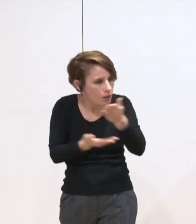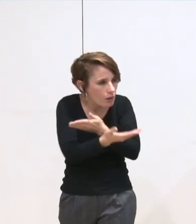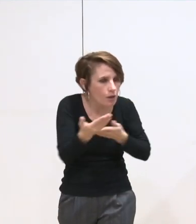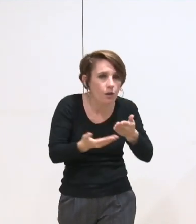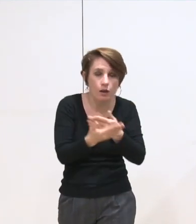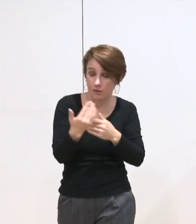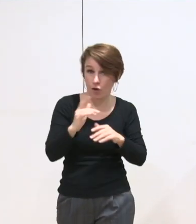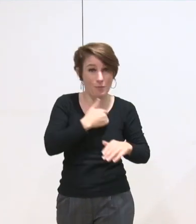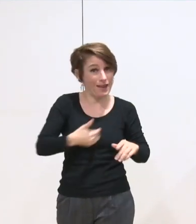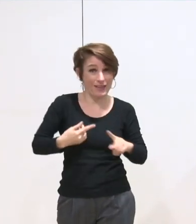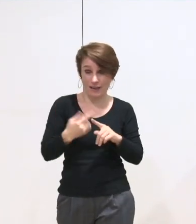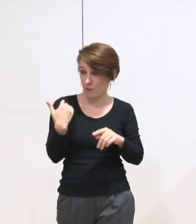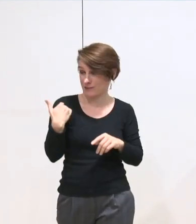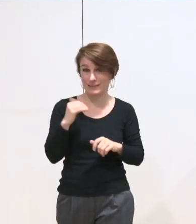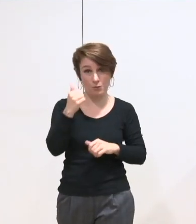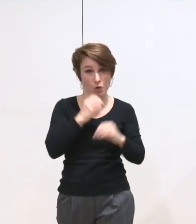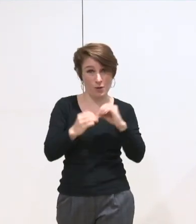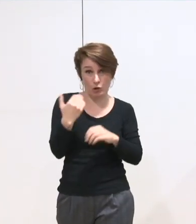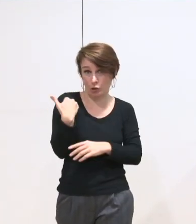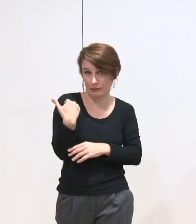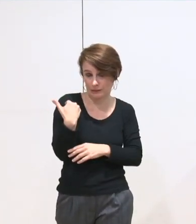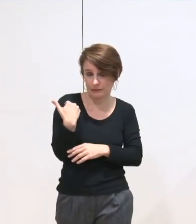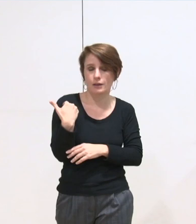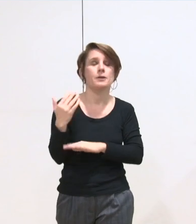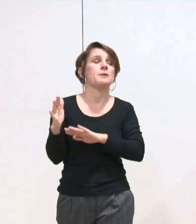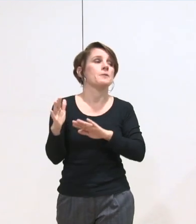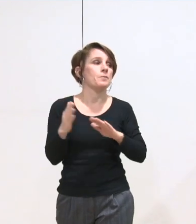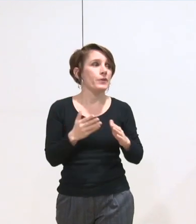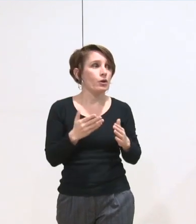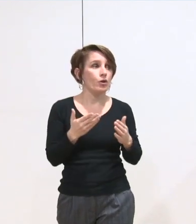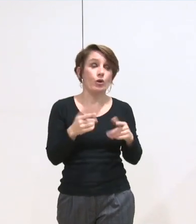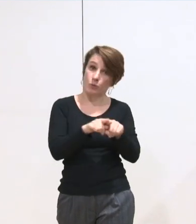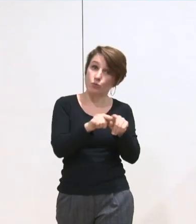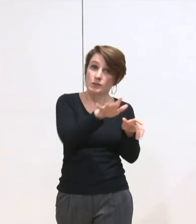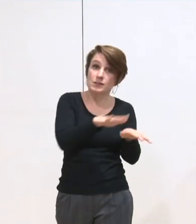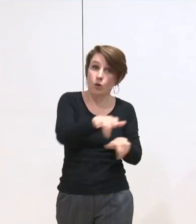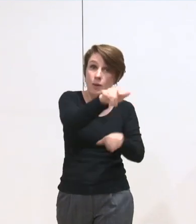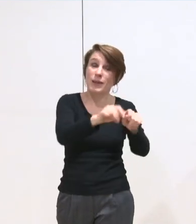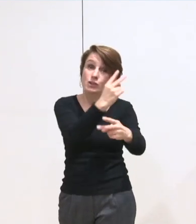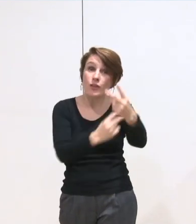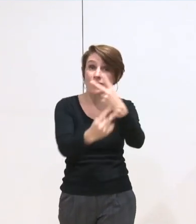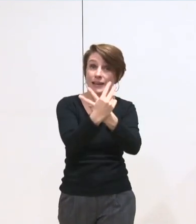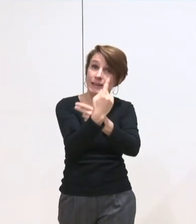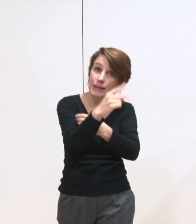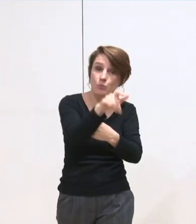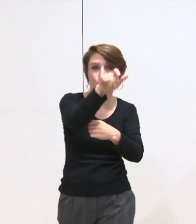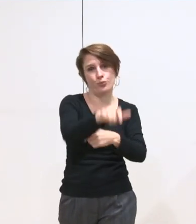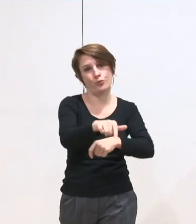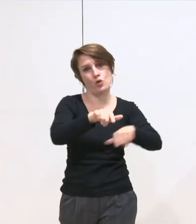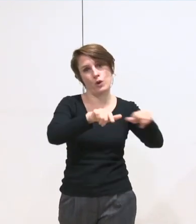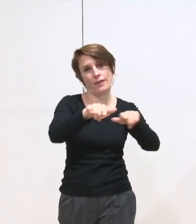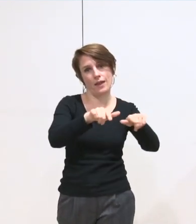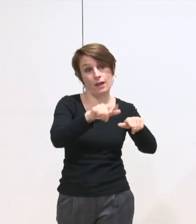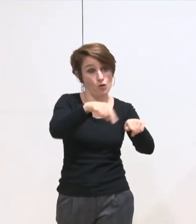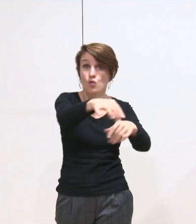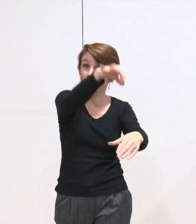1er octobre, et deux représentants des locataires qui ont été désignés, ils ont voté pour savoir qui